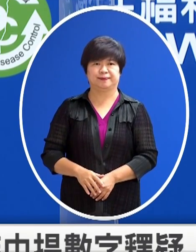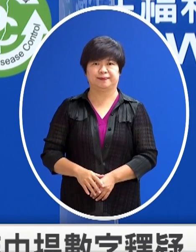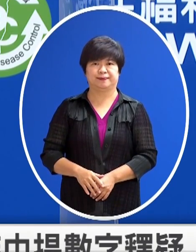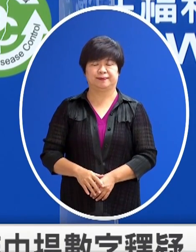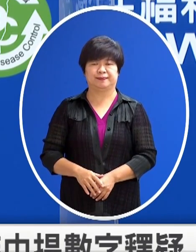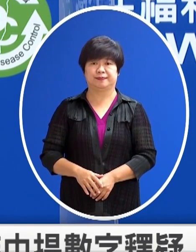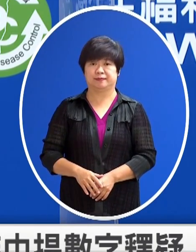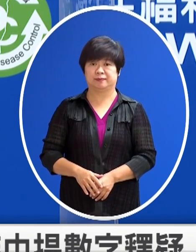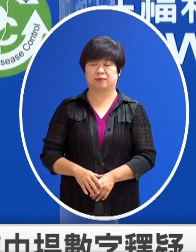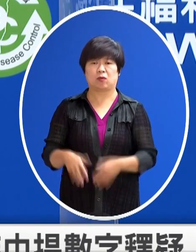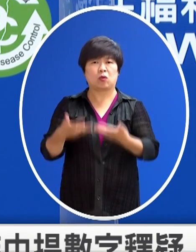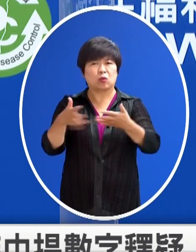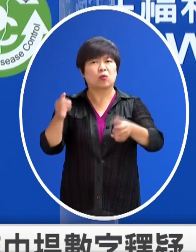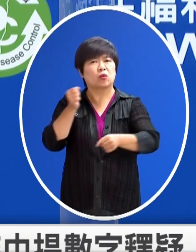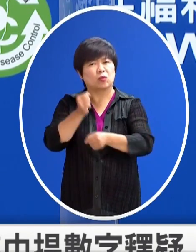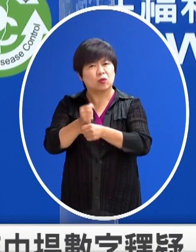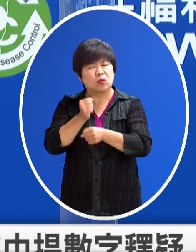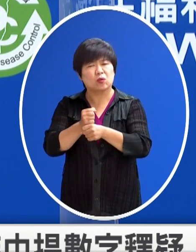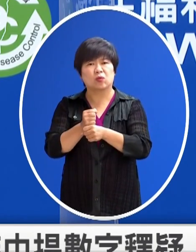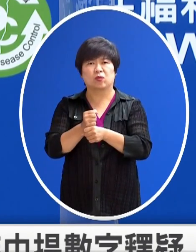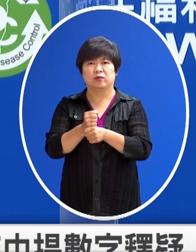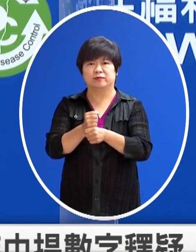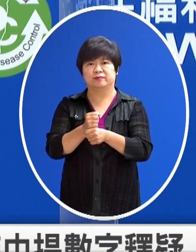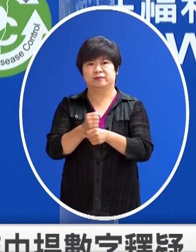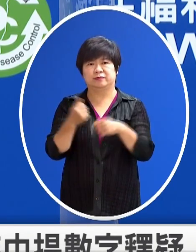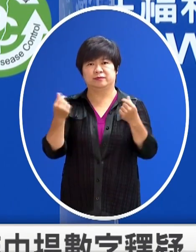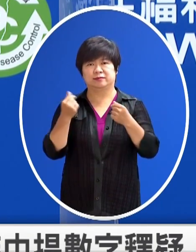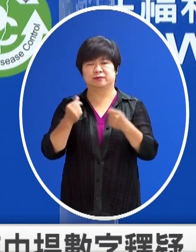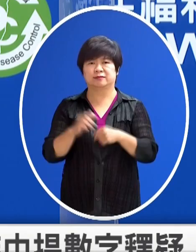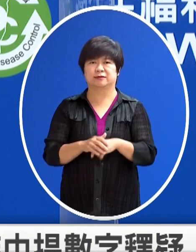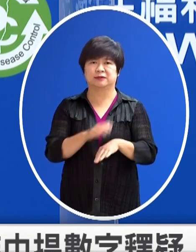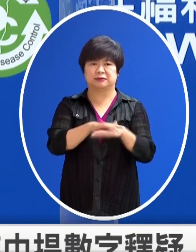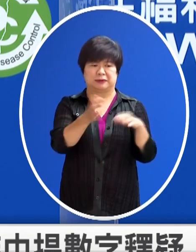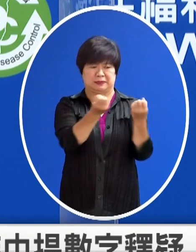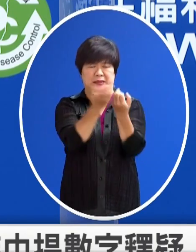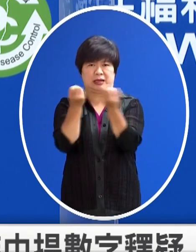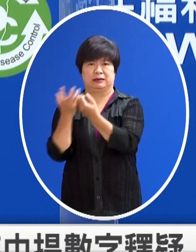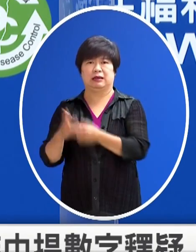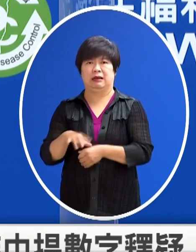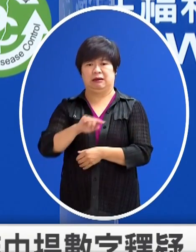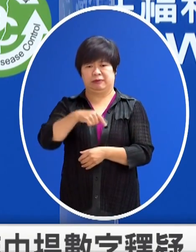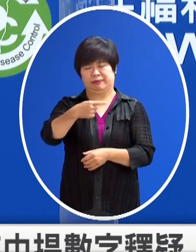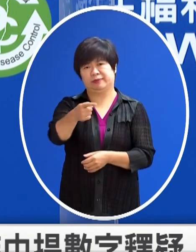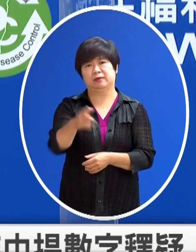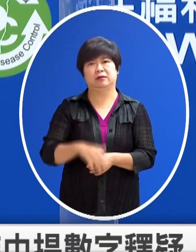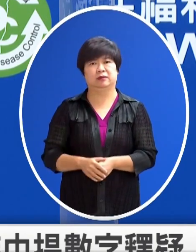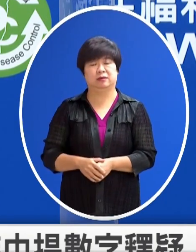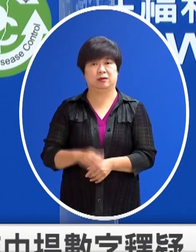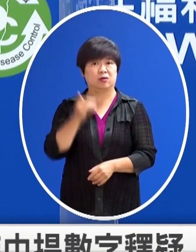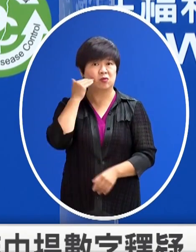好，大家知道多做一点就会产生出很多点呐。那这